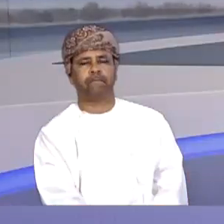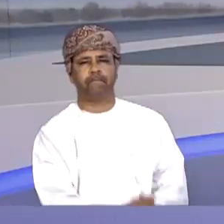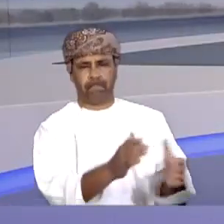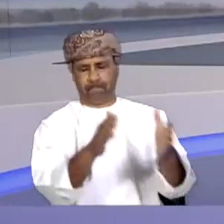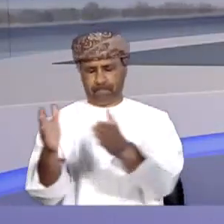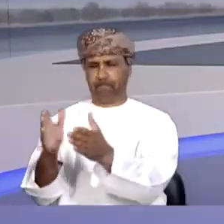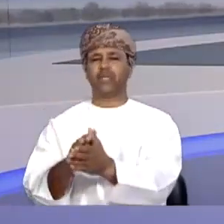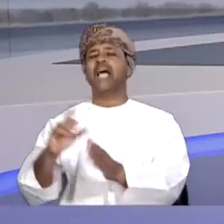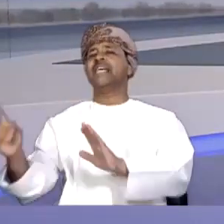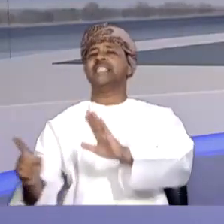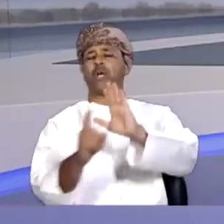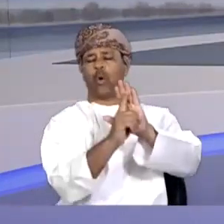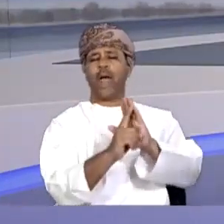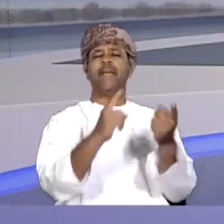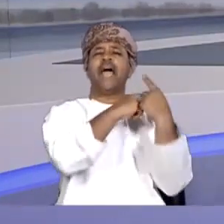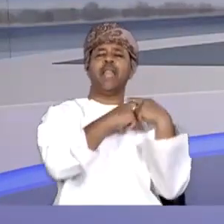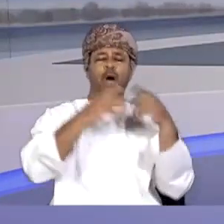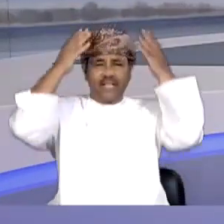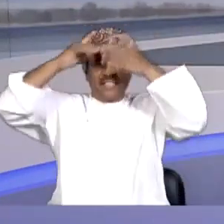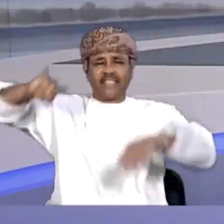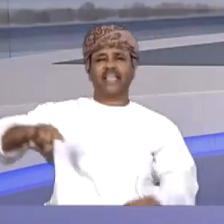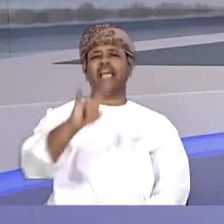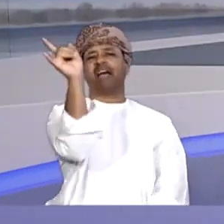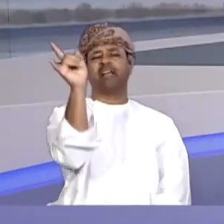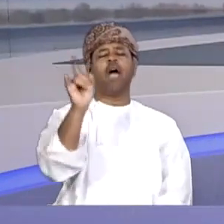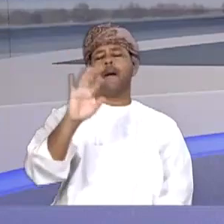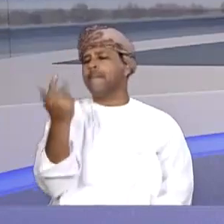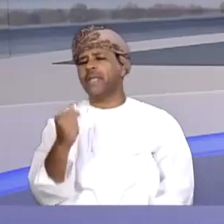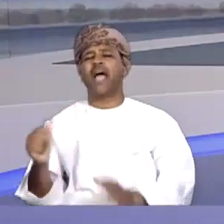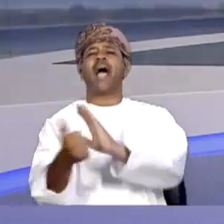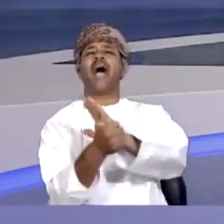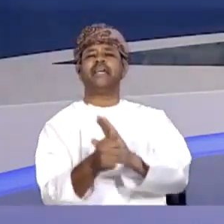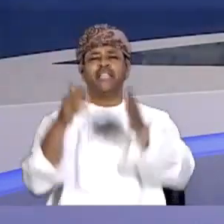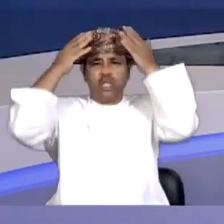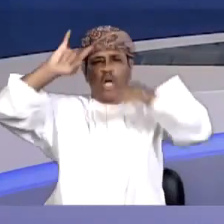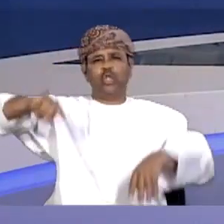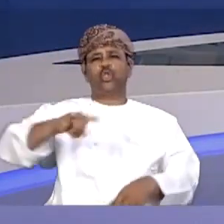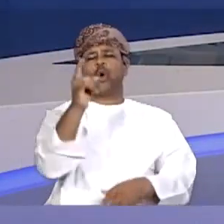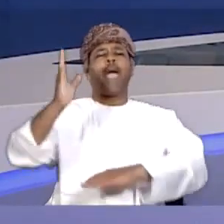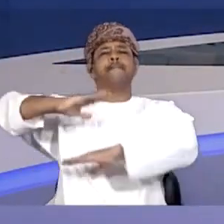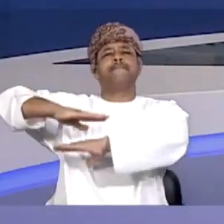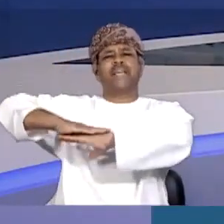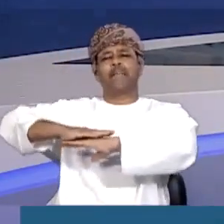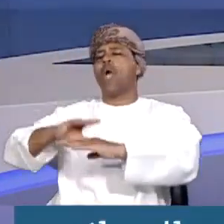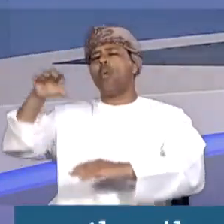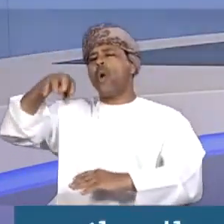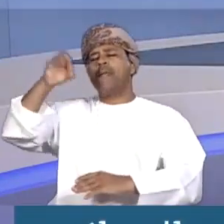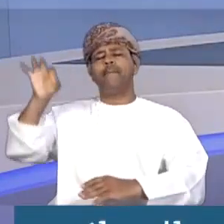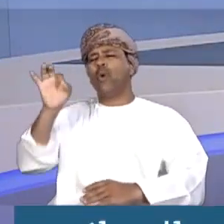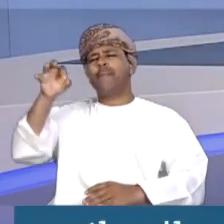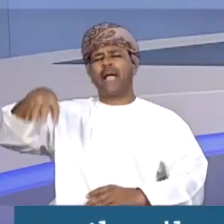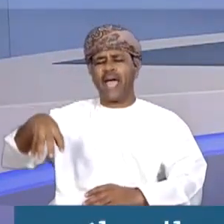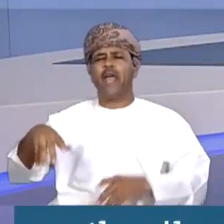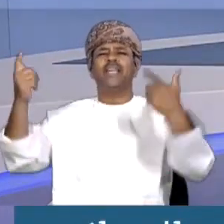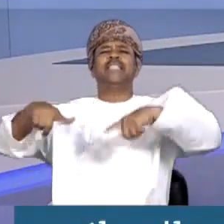كما استقبل اللواء الركن طيار مطر بن علي العبيداني قائد سلاح الجو السلطاني العماني بمكتبه بمعسكر المرتفعة